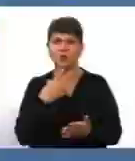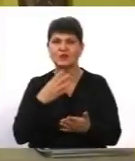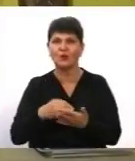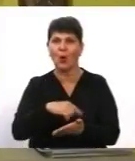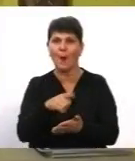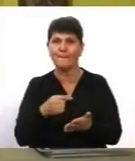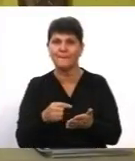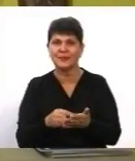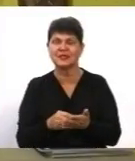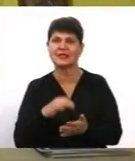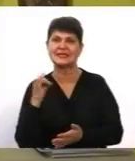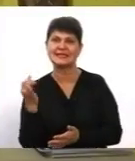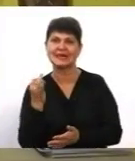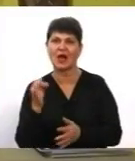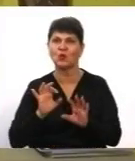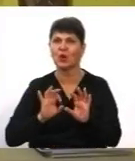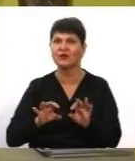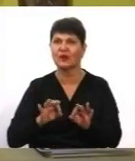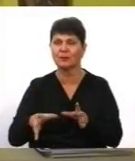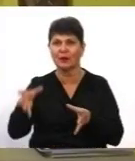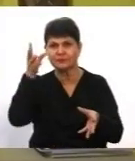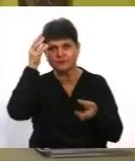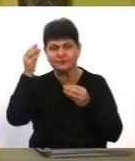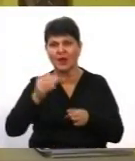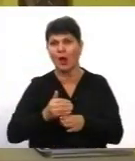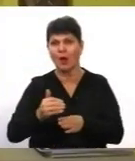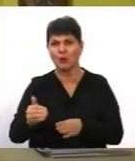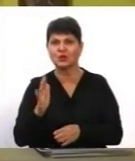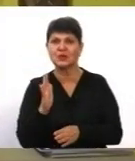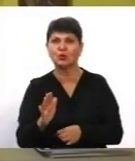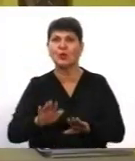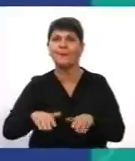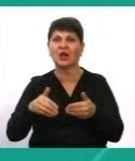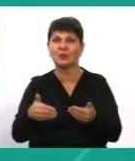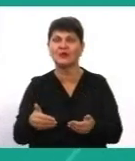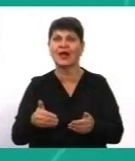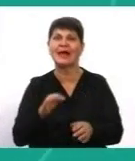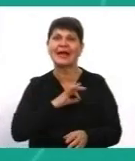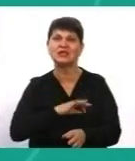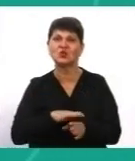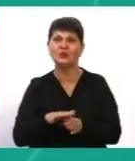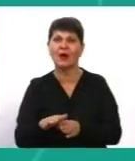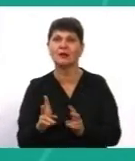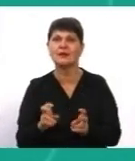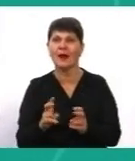вже якусь цікаву інформацію, цікаві кейси, які потім вони будуть пропонувати реалізувати як мінімум.